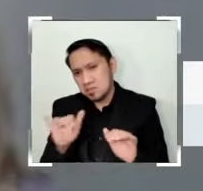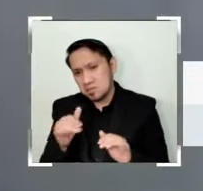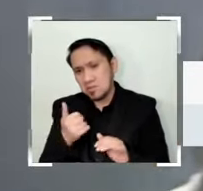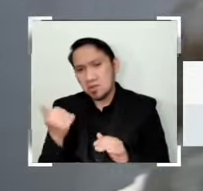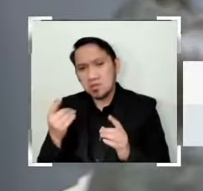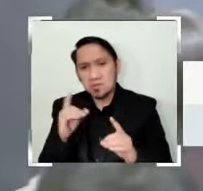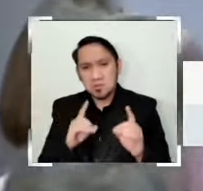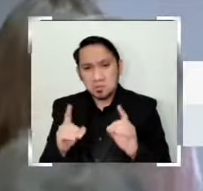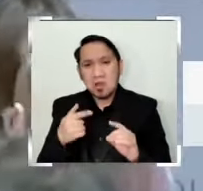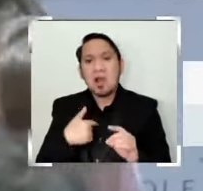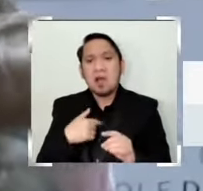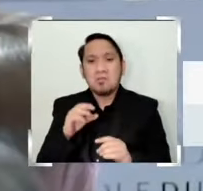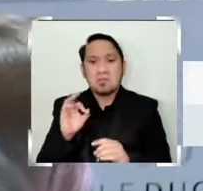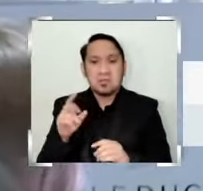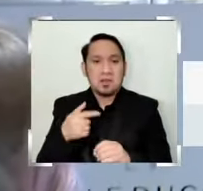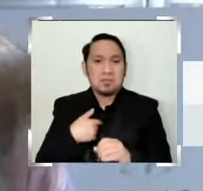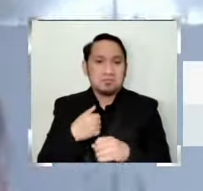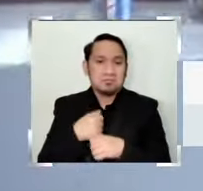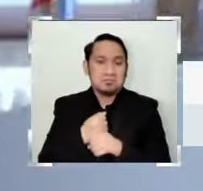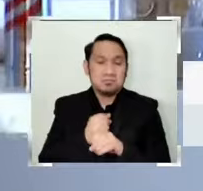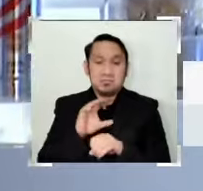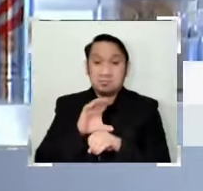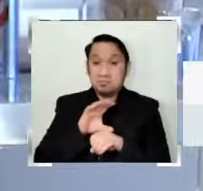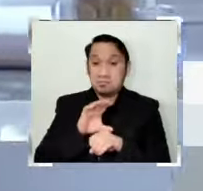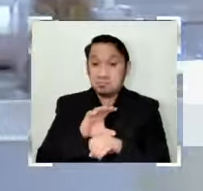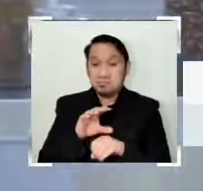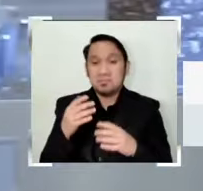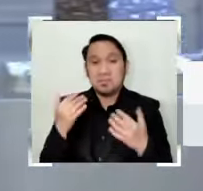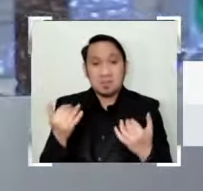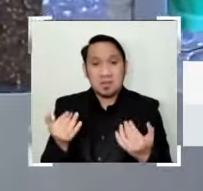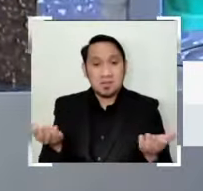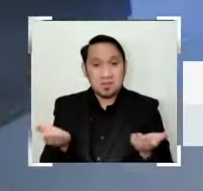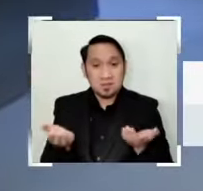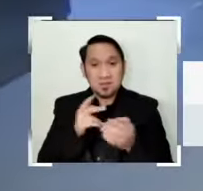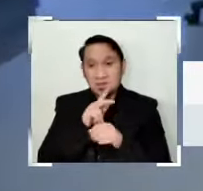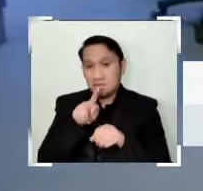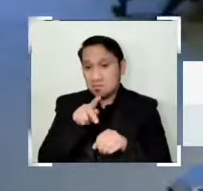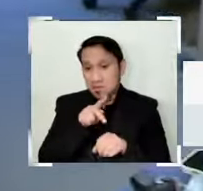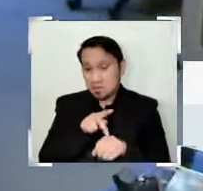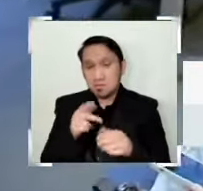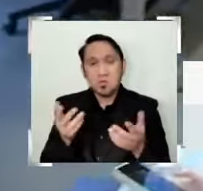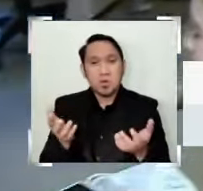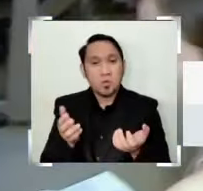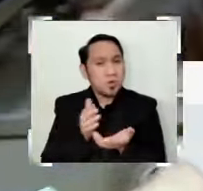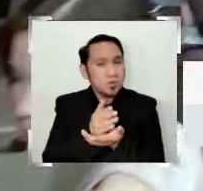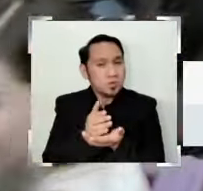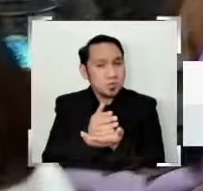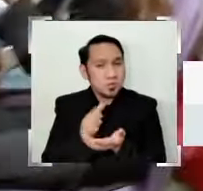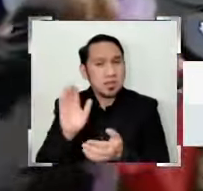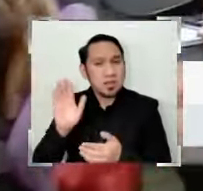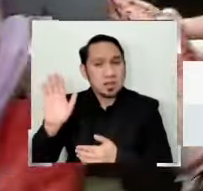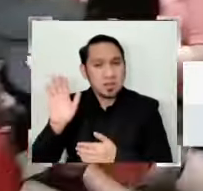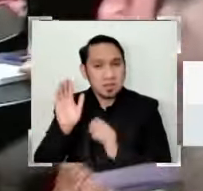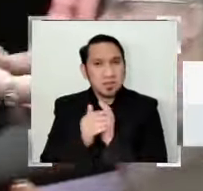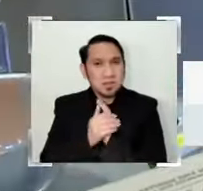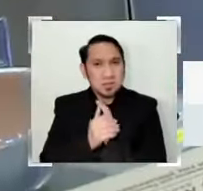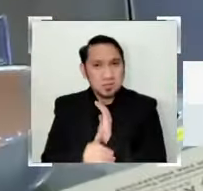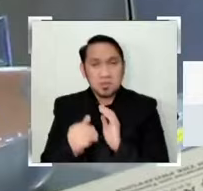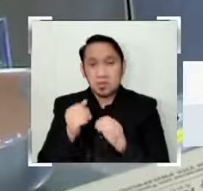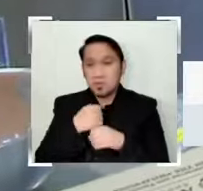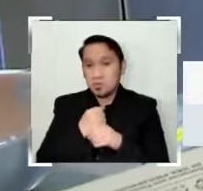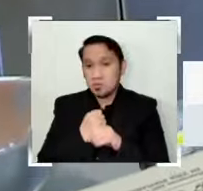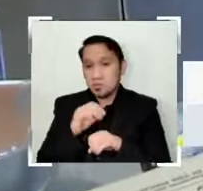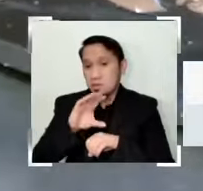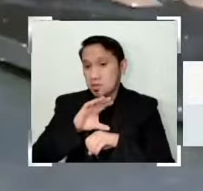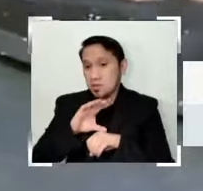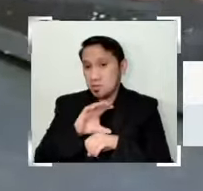chocolate. Kaya naman ngayong nasa bansa siya, gusto raw niyang ibahagi ang kanyang kaalaman sa paggawa ng tsokolate mula